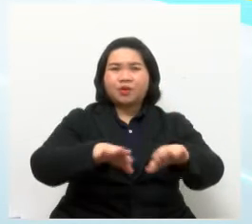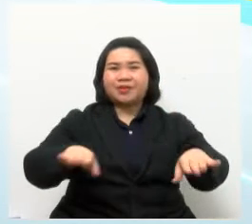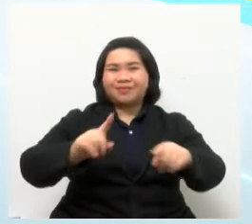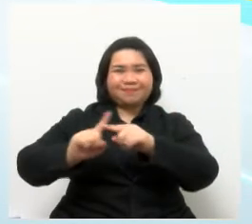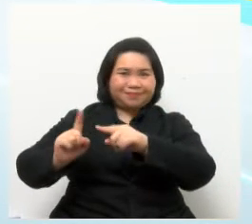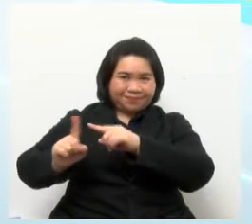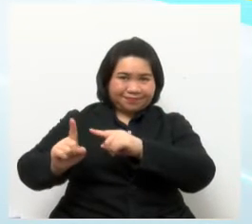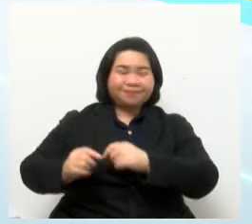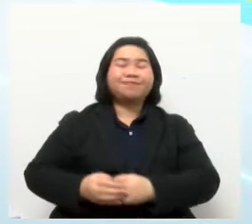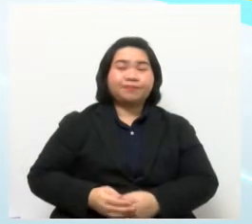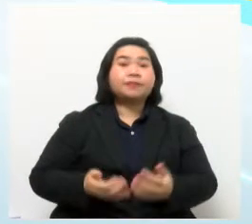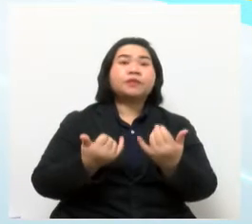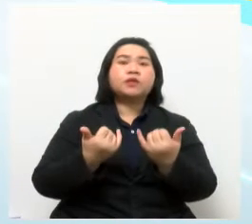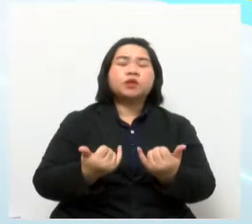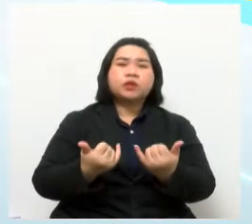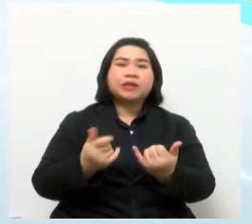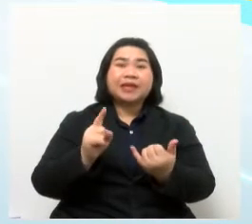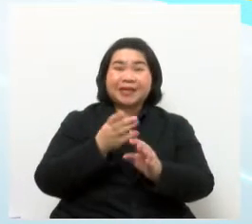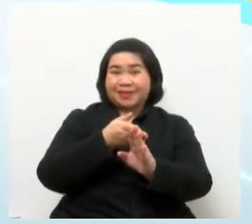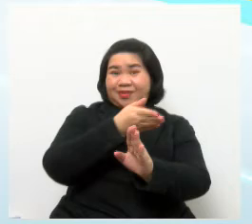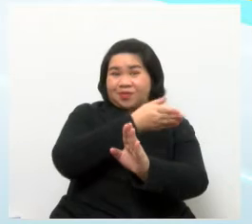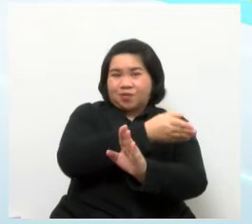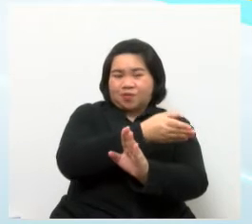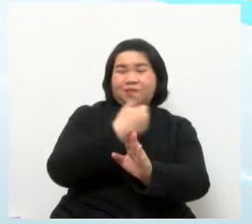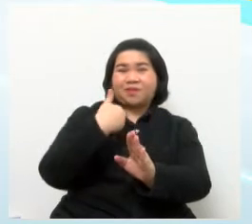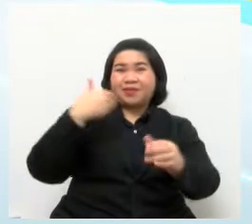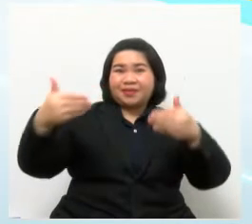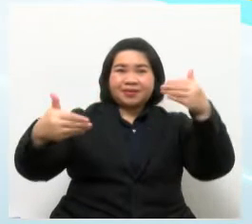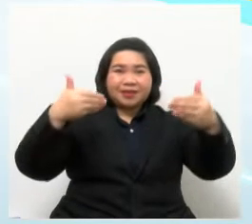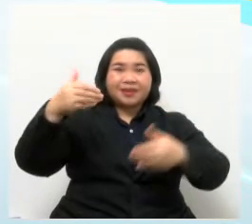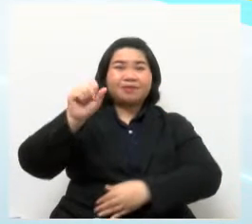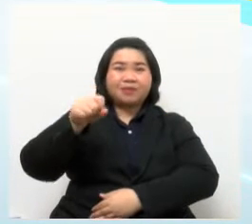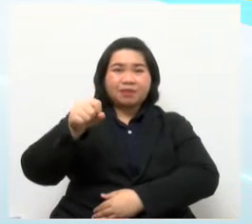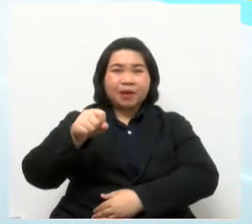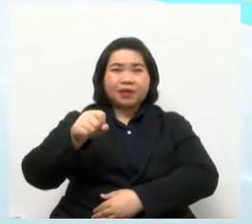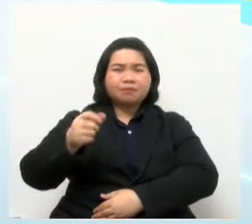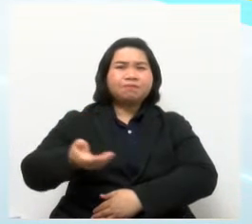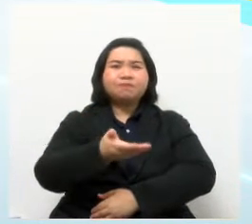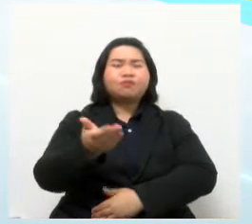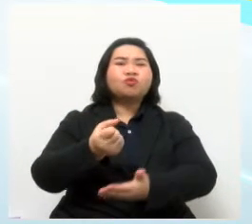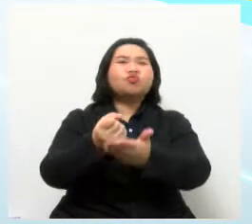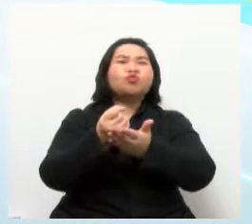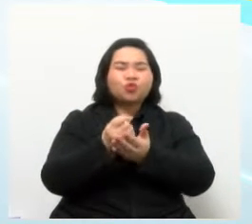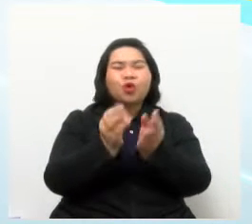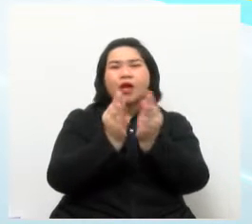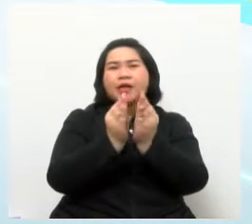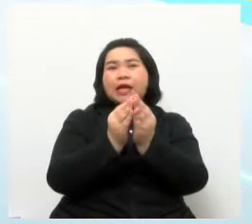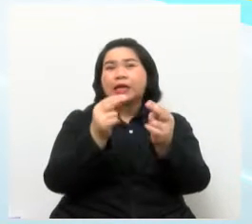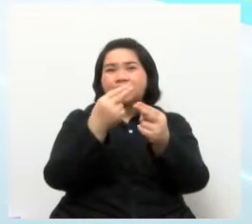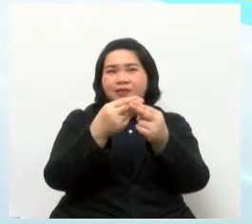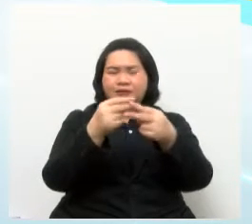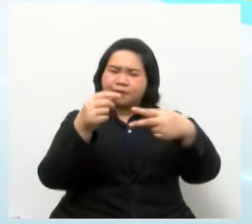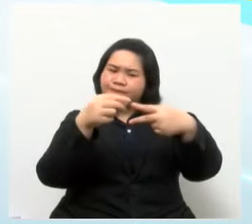ผู้ชมทุกท่านคะในช่วงต้นรายการที่เราบอกว่ากิจกรรมวันนี้ในการร่วมด้วยช่วยกันนะคะในการโหวตชื่อรายการ